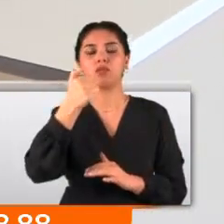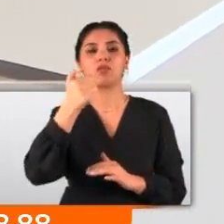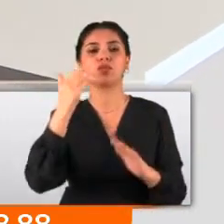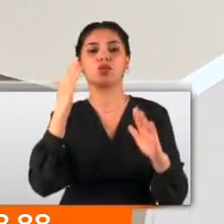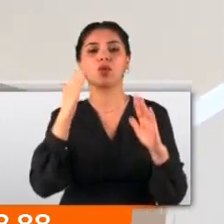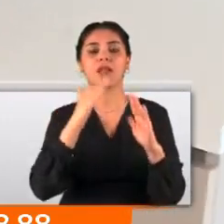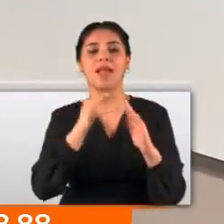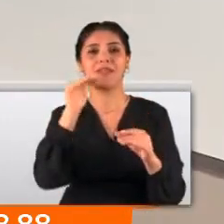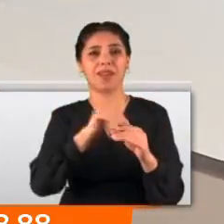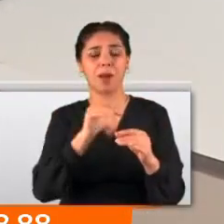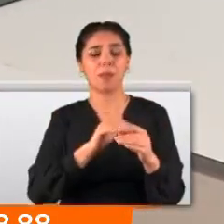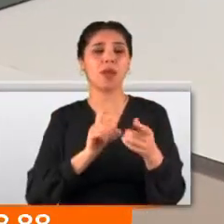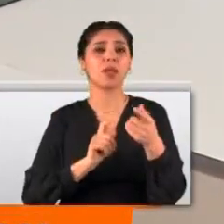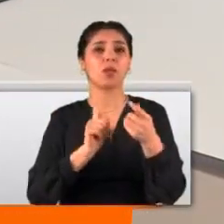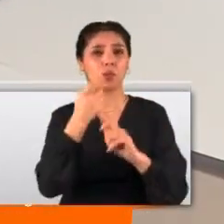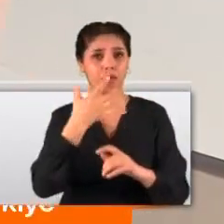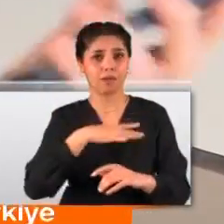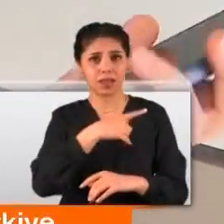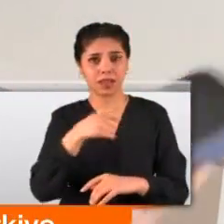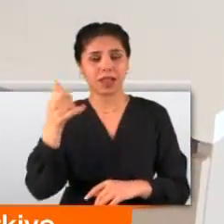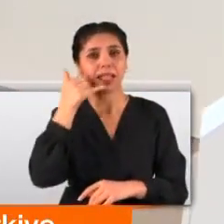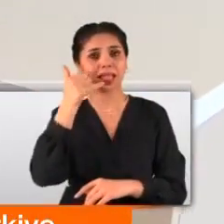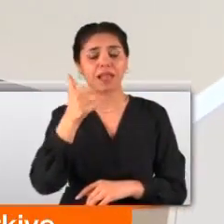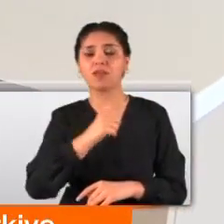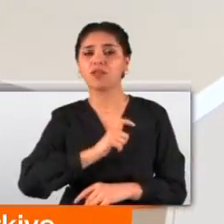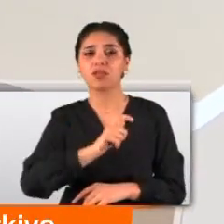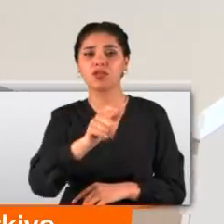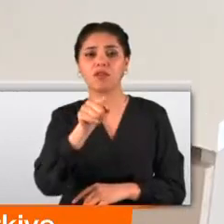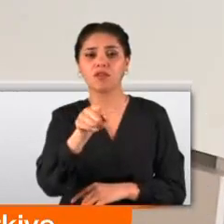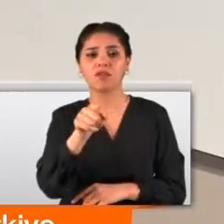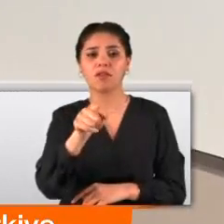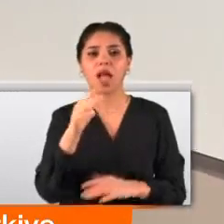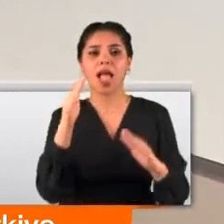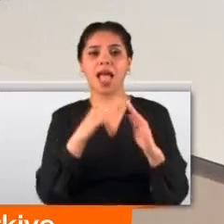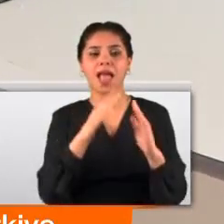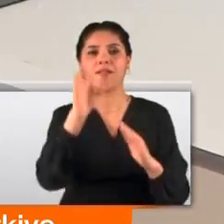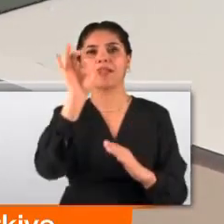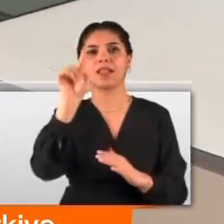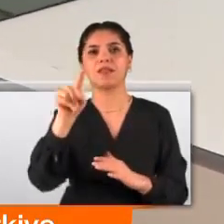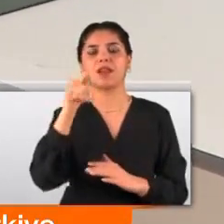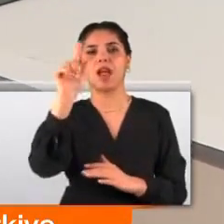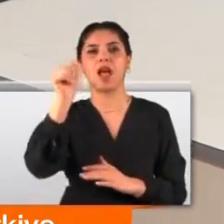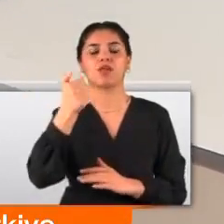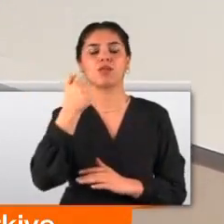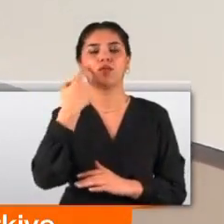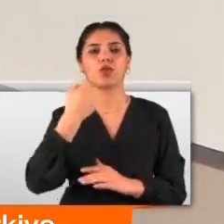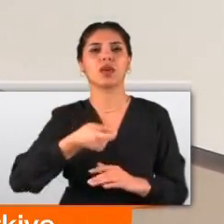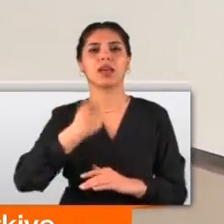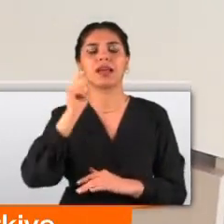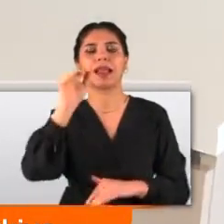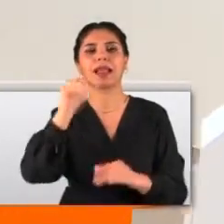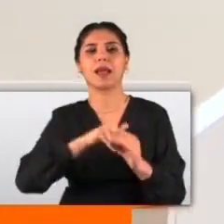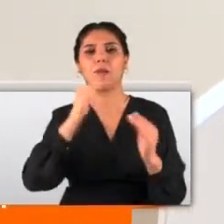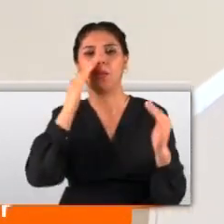kampanyasından yararlanmak istediğiniz zaman telefonda size verilen cevap konutumuz 0.69 konut kredi